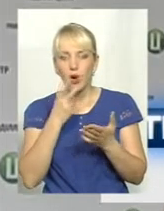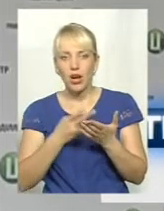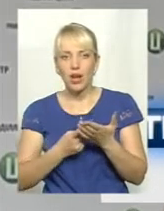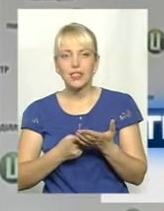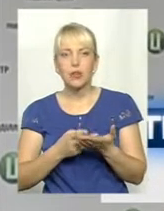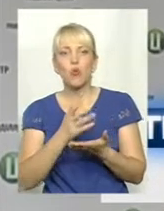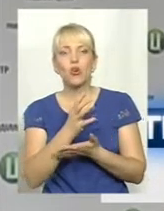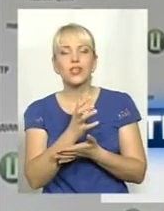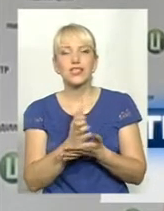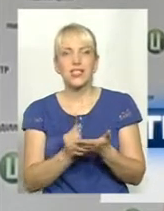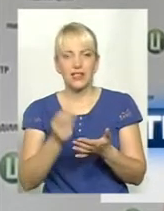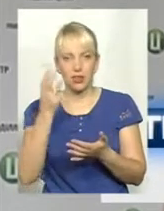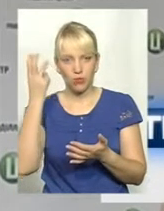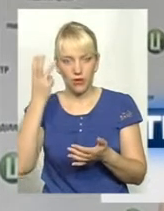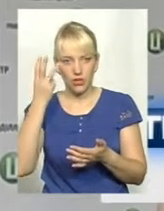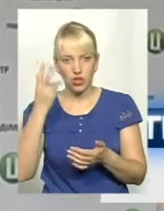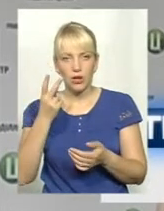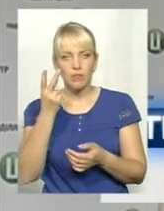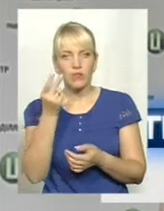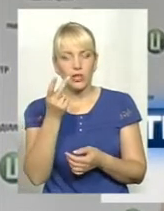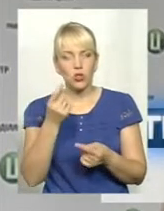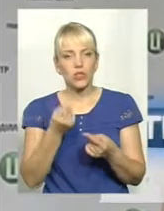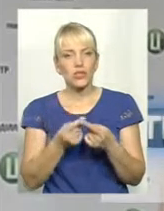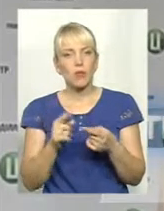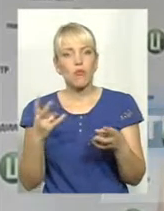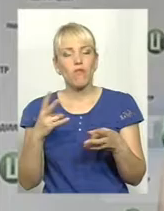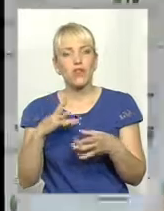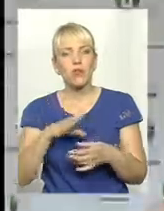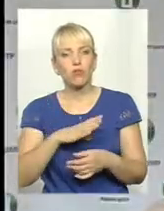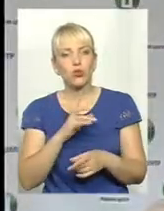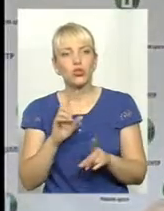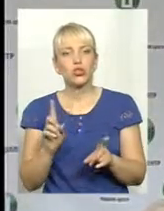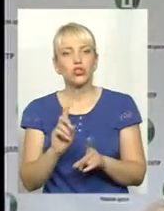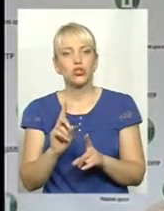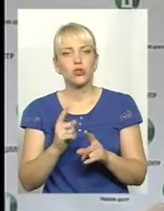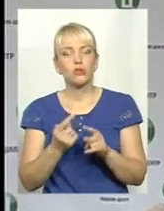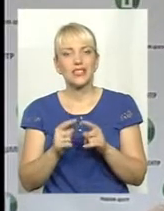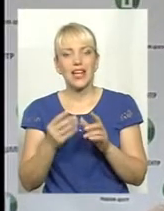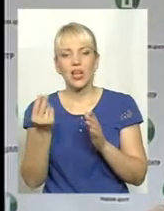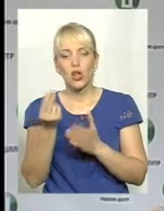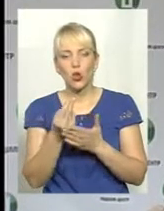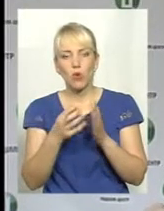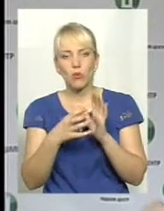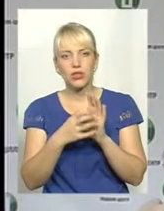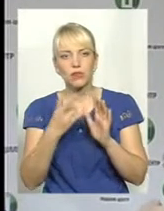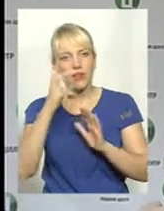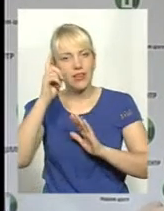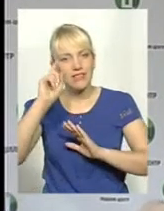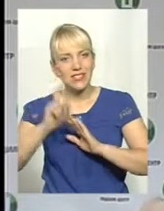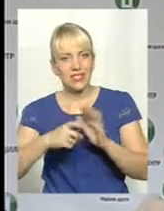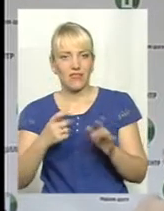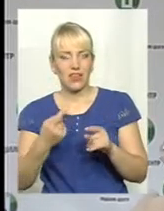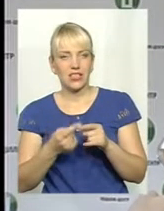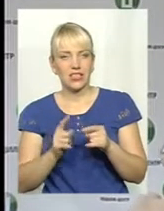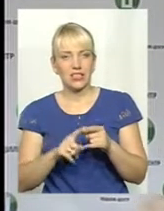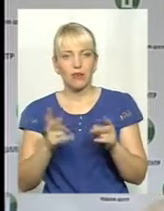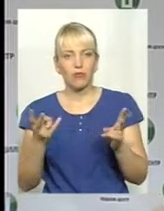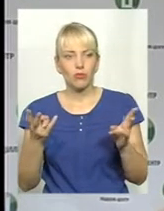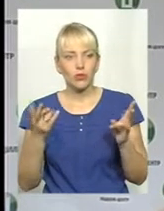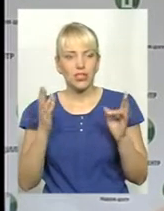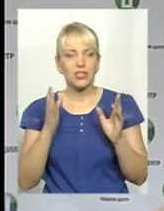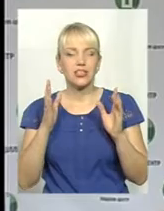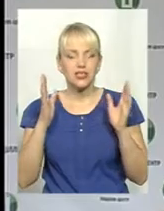чи працюєте. Єдині обмеження – це критерії стосовно самого логотипу. Критерії – це будуть інформаційність цього логотипу, тобто це буде